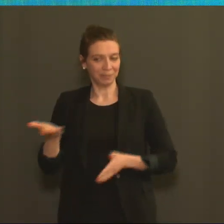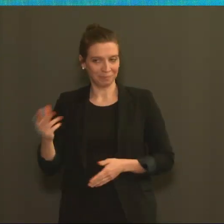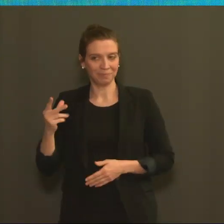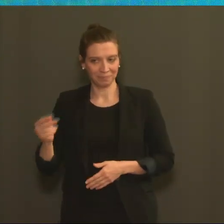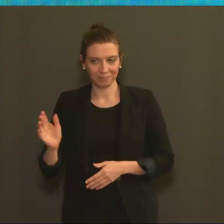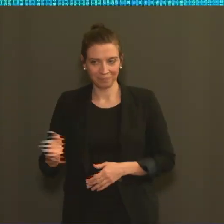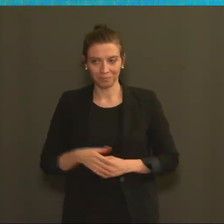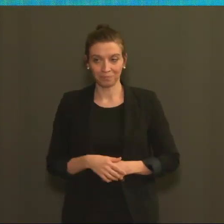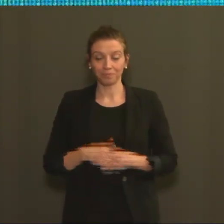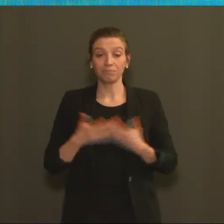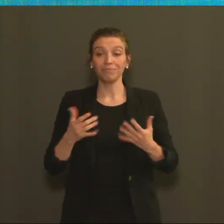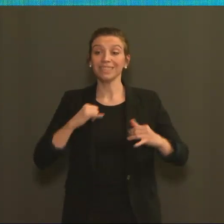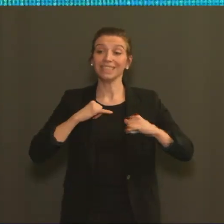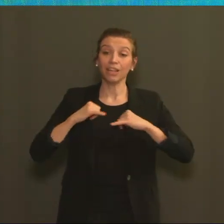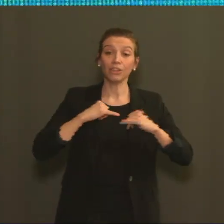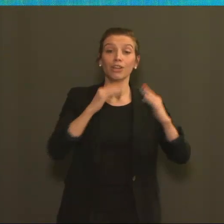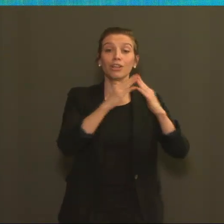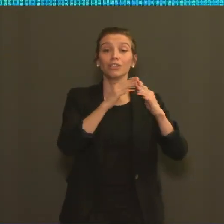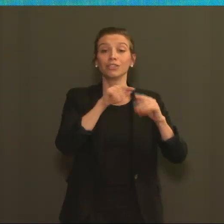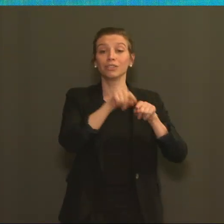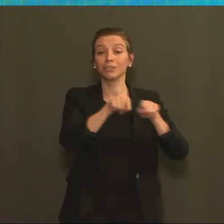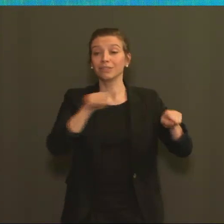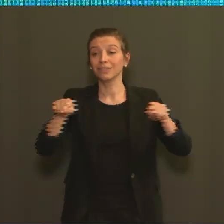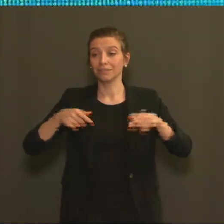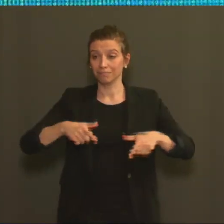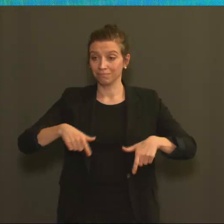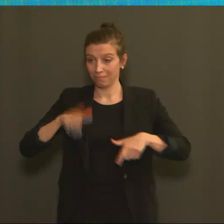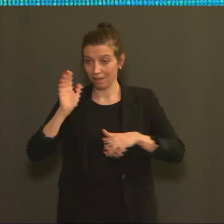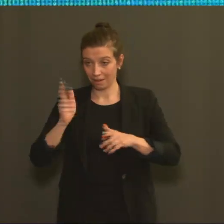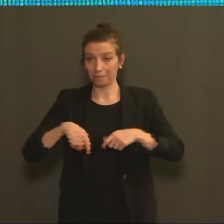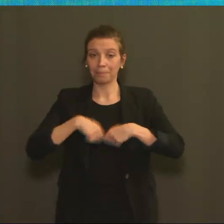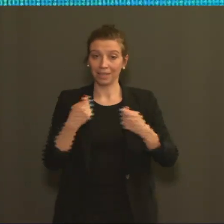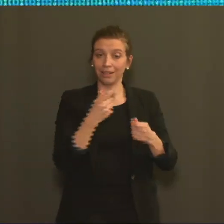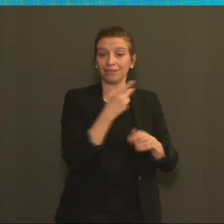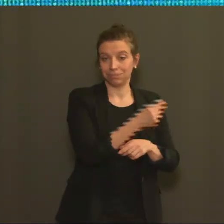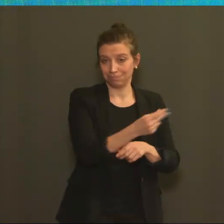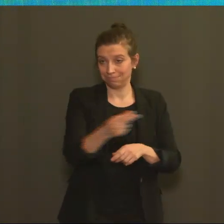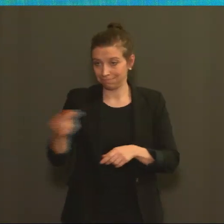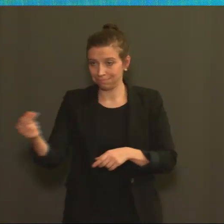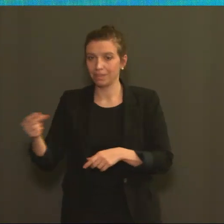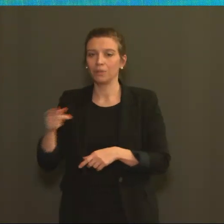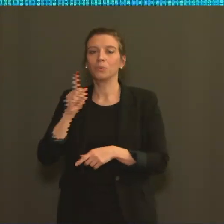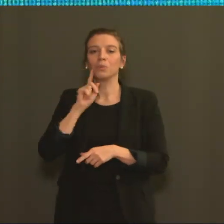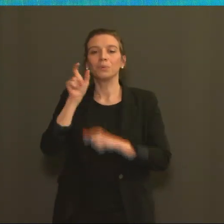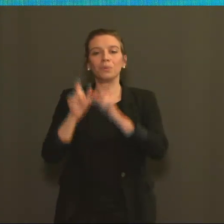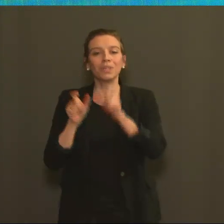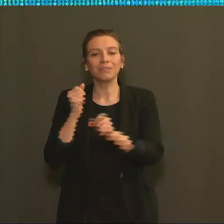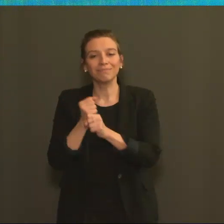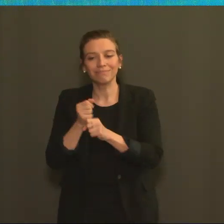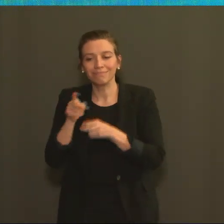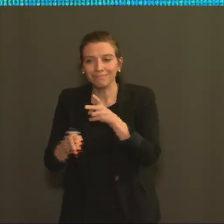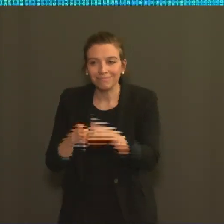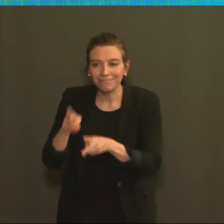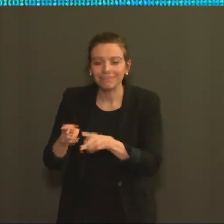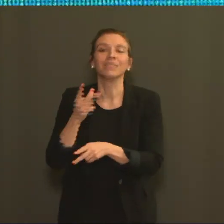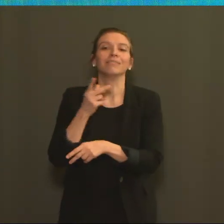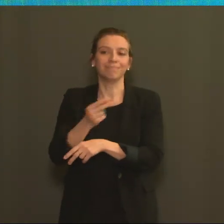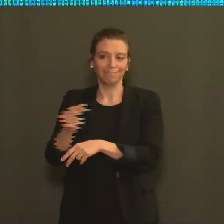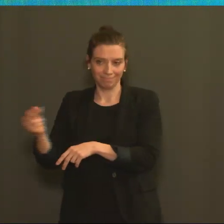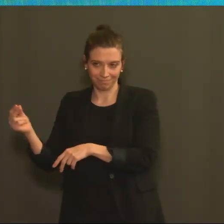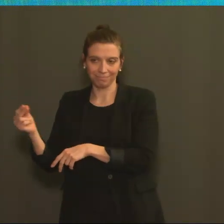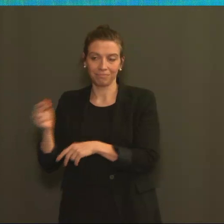opgestart in 40 ziekenhuizen zal hier voor het pfizer vaak zij gebruikt worden omdat zij het vaccin